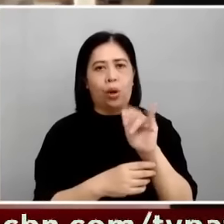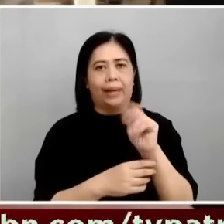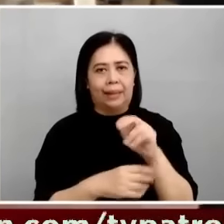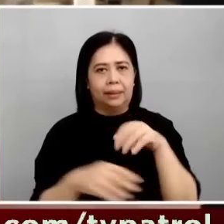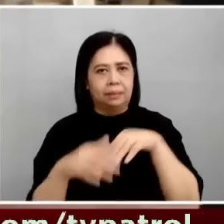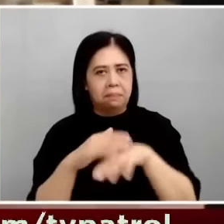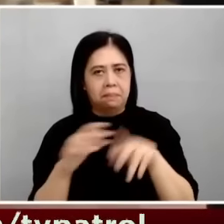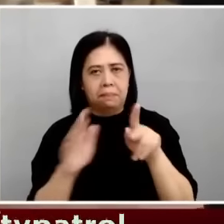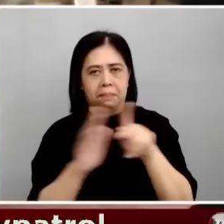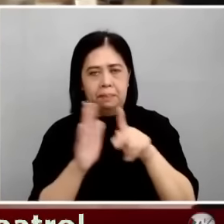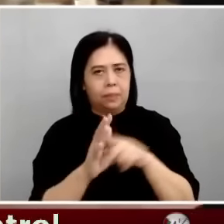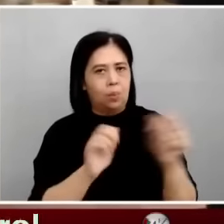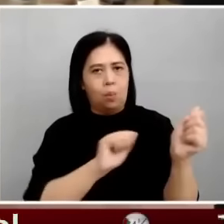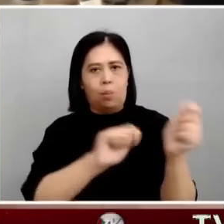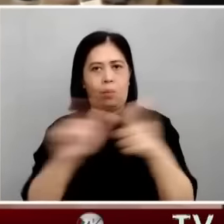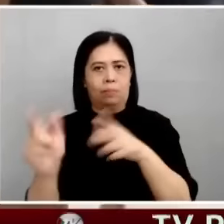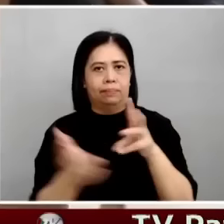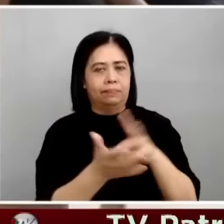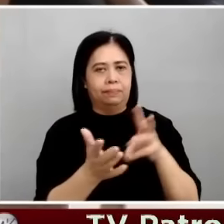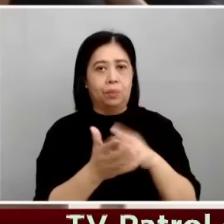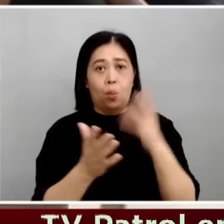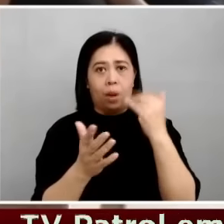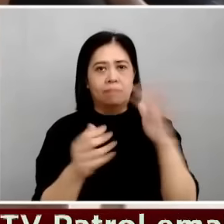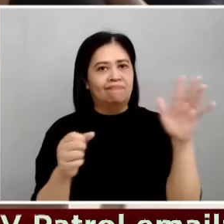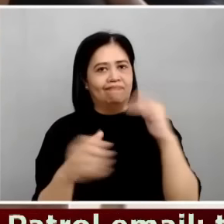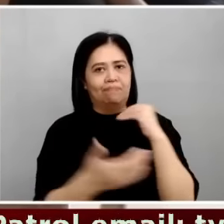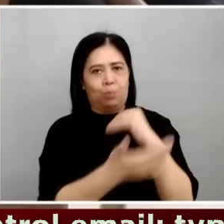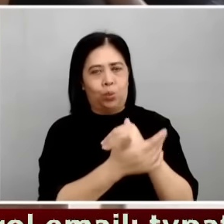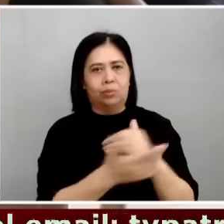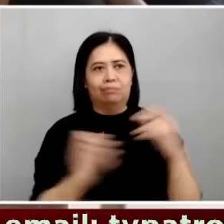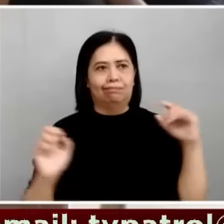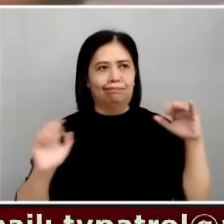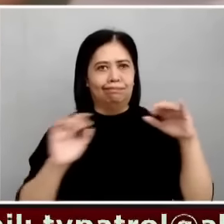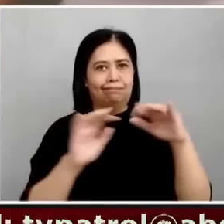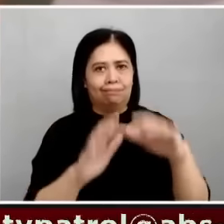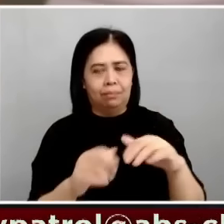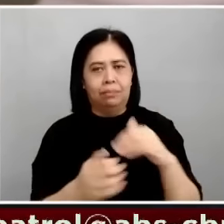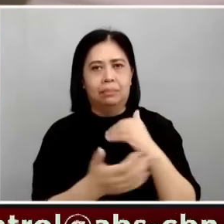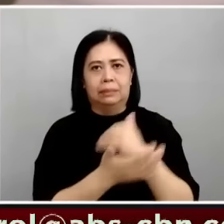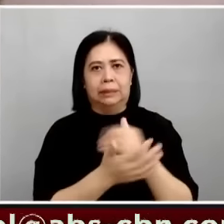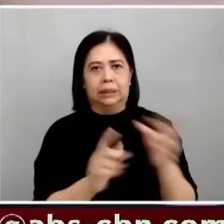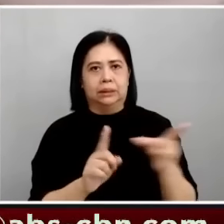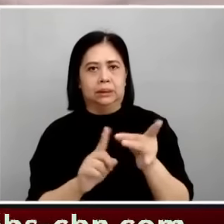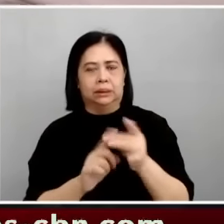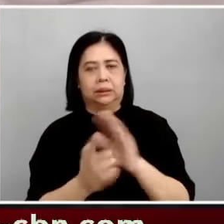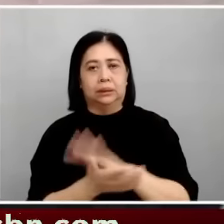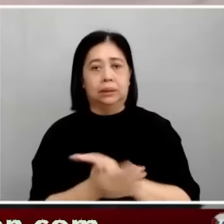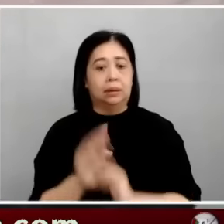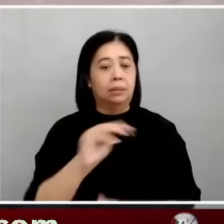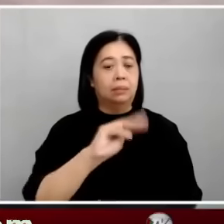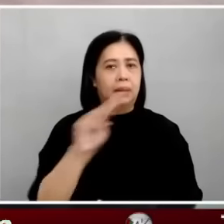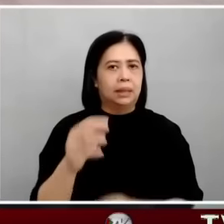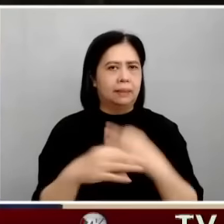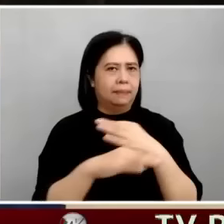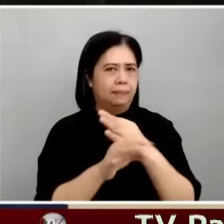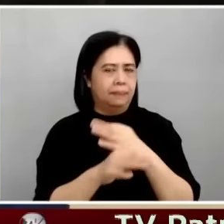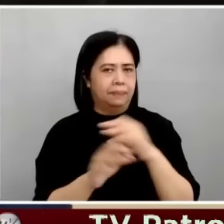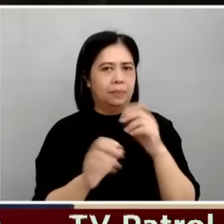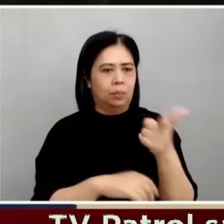ng vaccination sites nito para maiwasan ang siksikan at posibleng hawaan ng COVID. Sa Maynila, isinasapinalpa ang